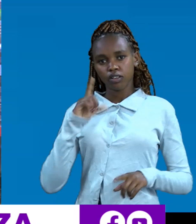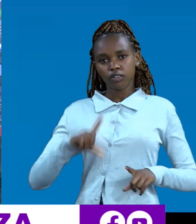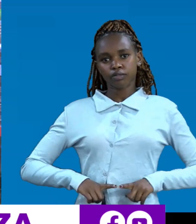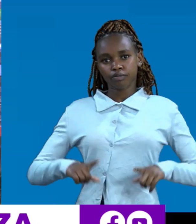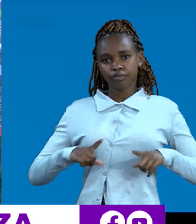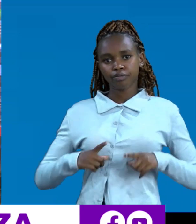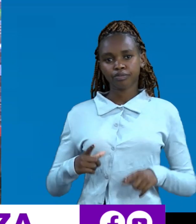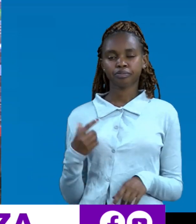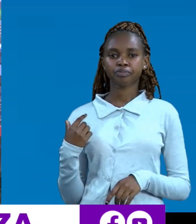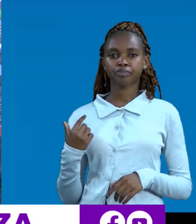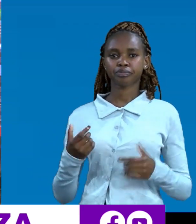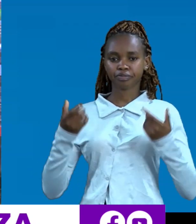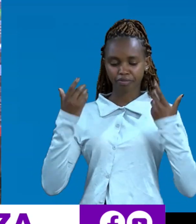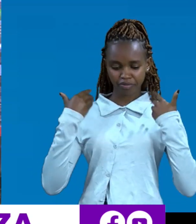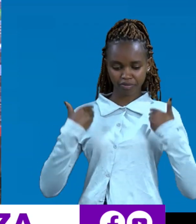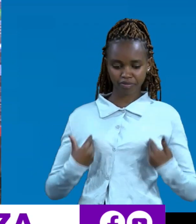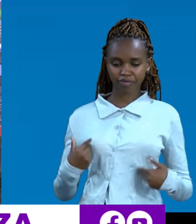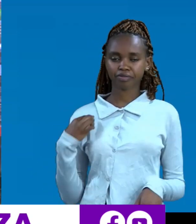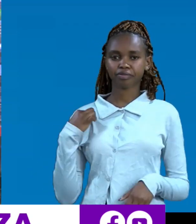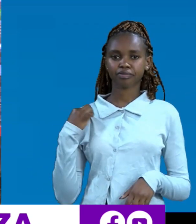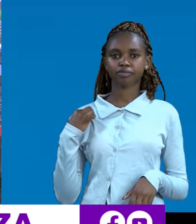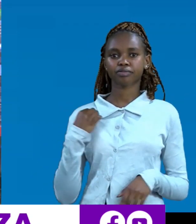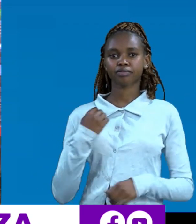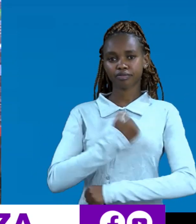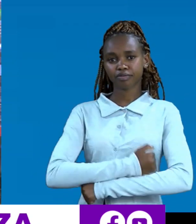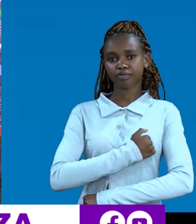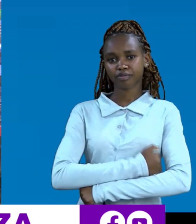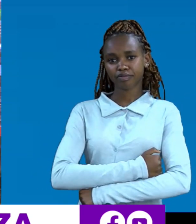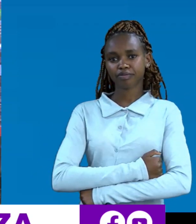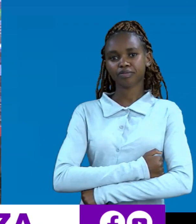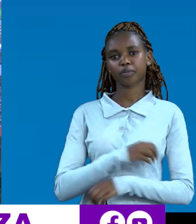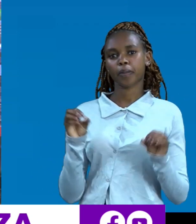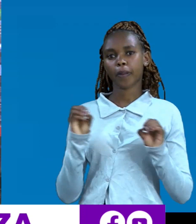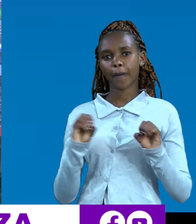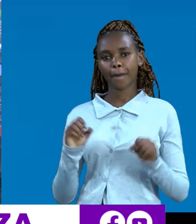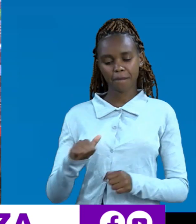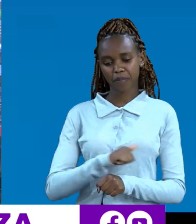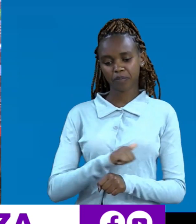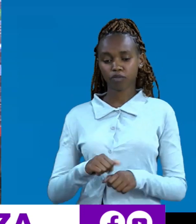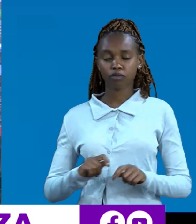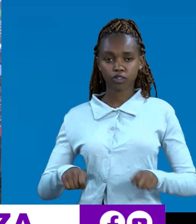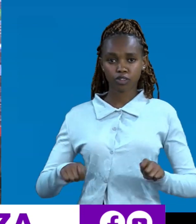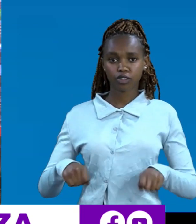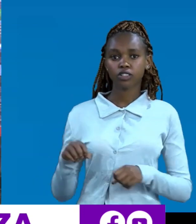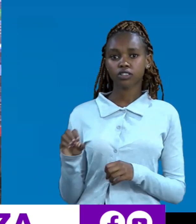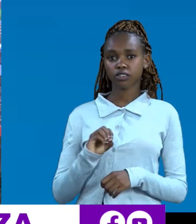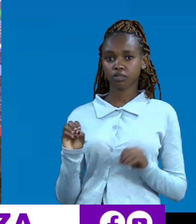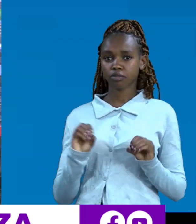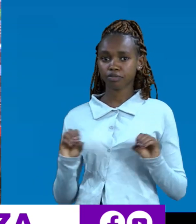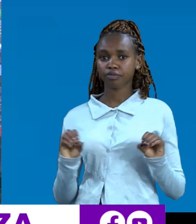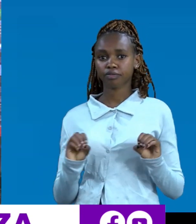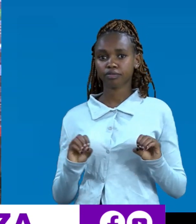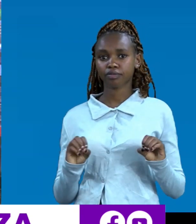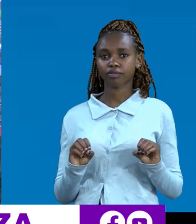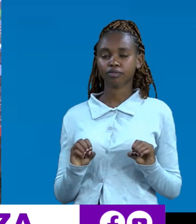vaa uniform tena. Utawai viatu, utawai vaa tena. Utawai brush, lakini tu wacha tuwaambie. Uniform utawai